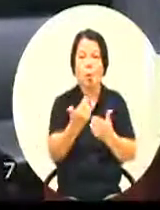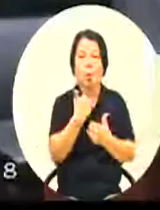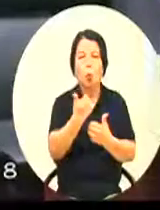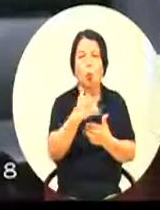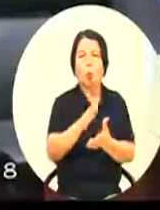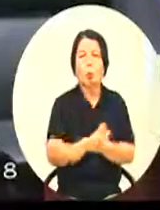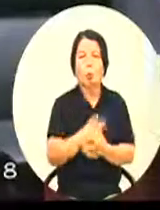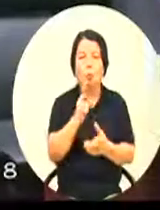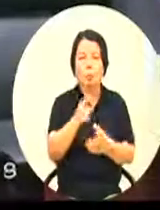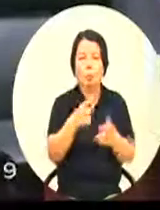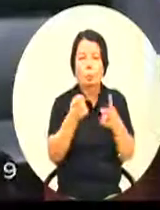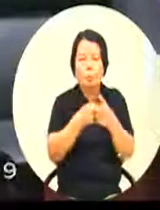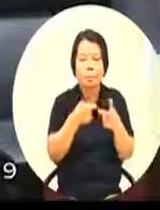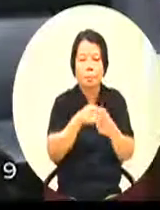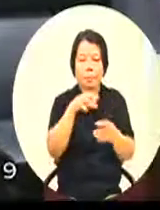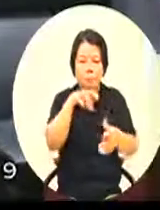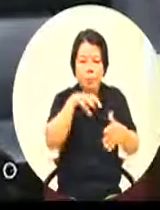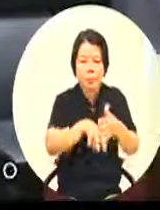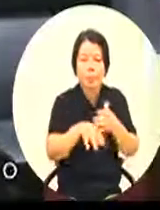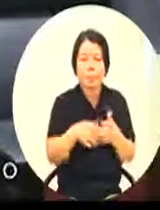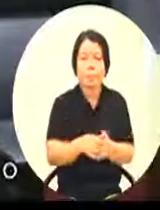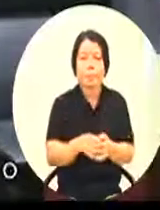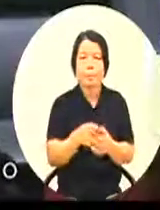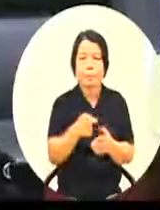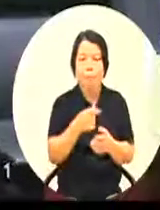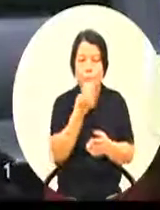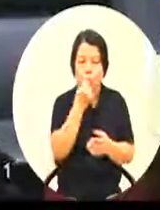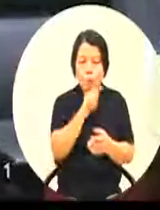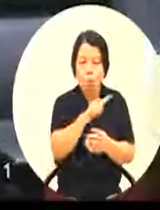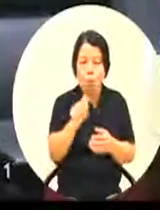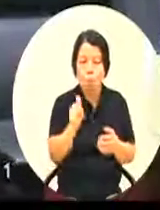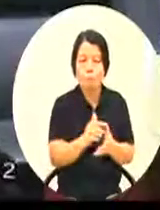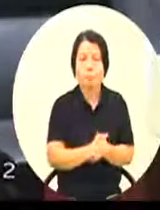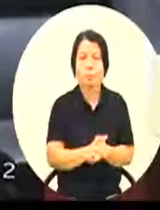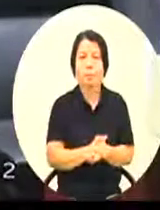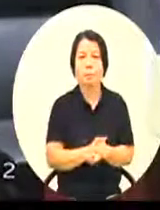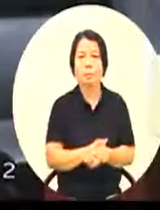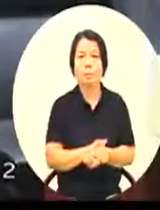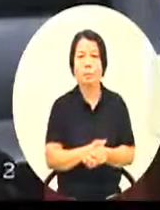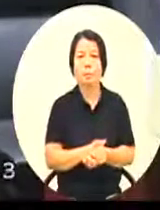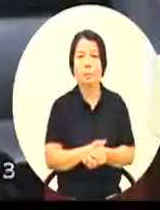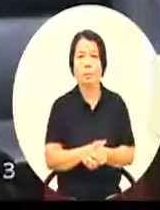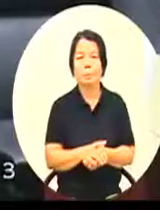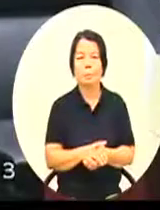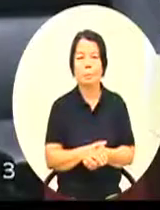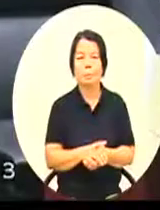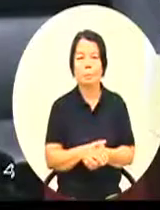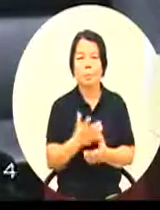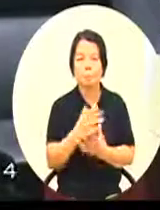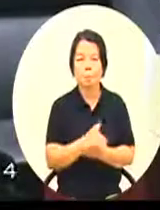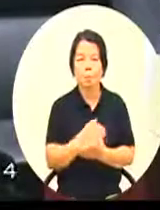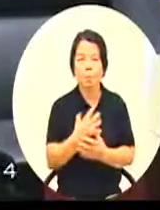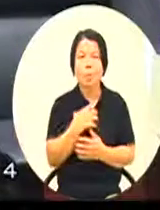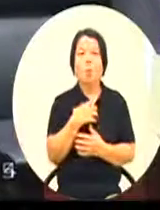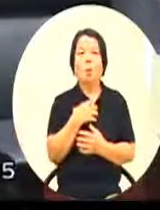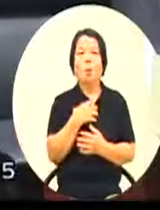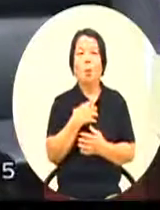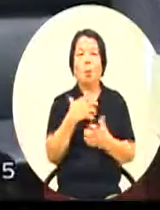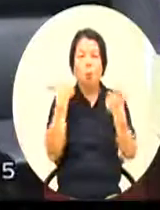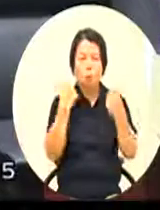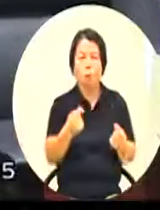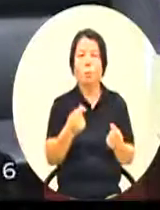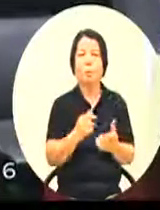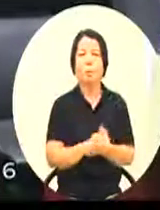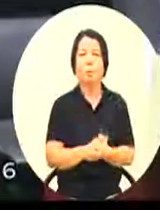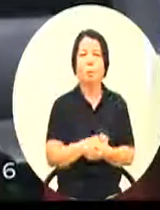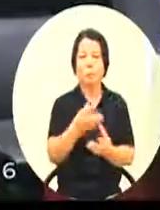个小小的里面的这个食材到底是什么，我恍然大悟，哦，原来